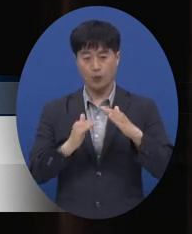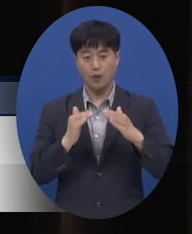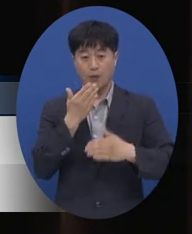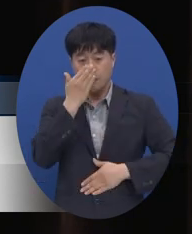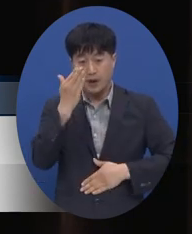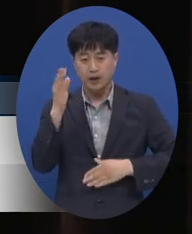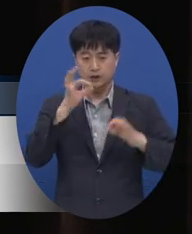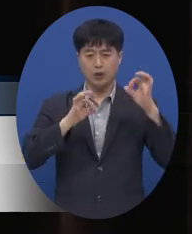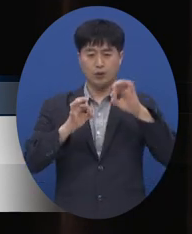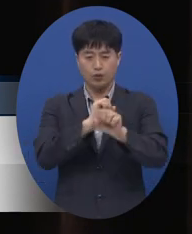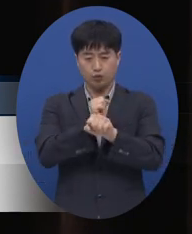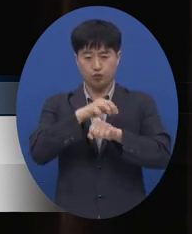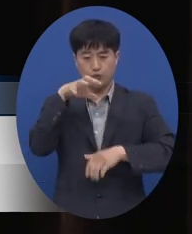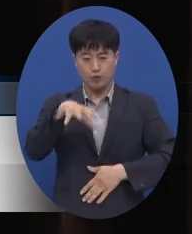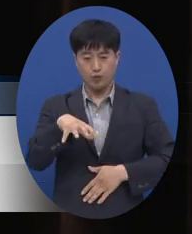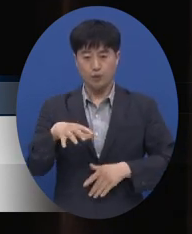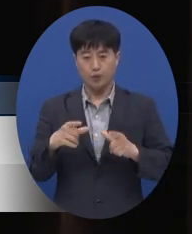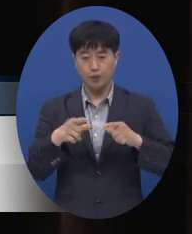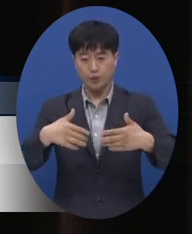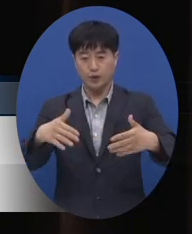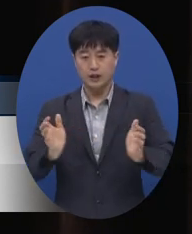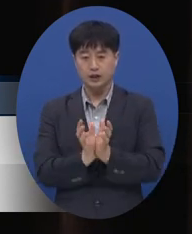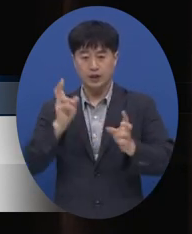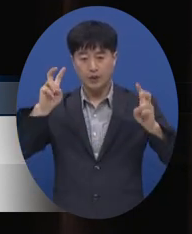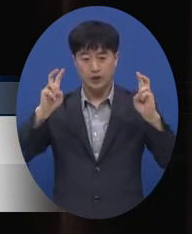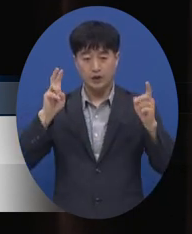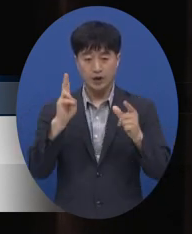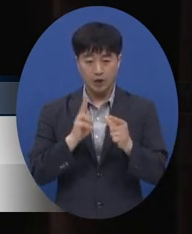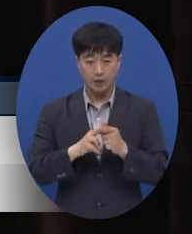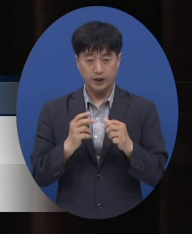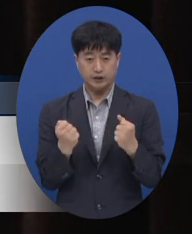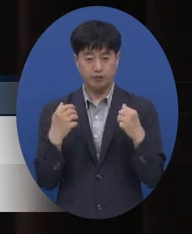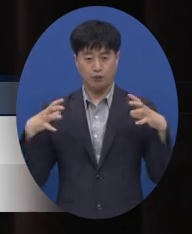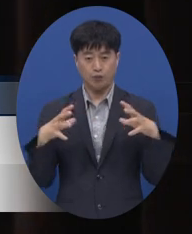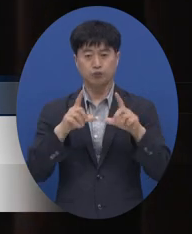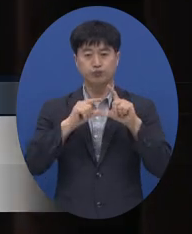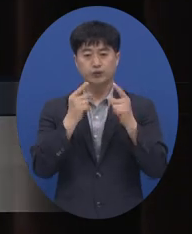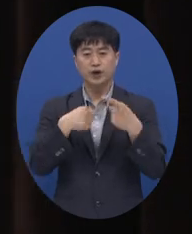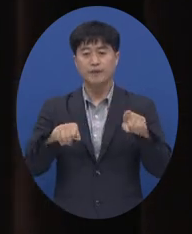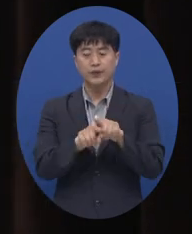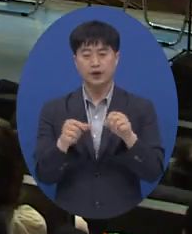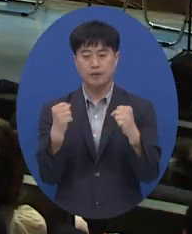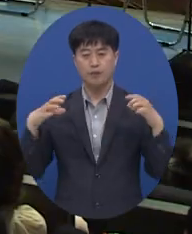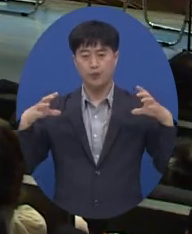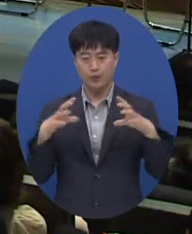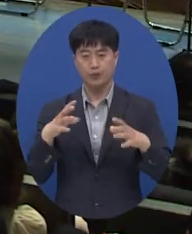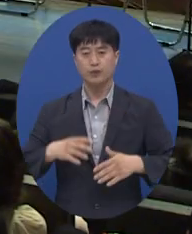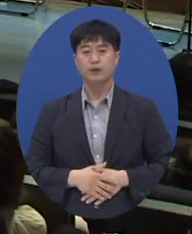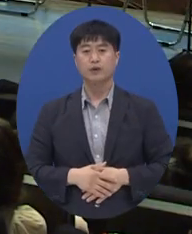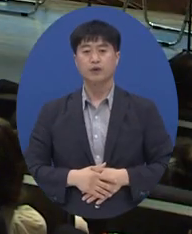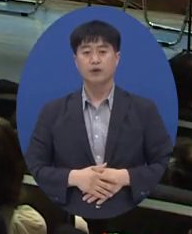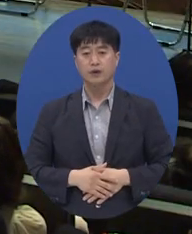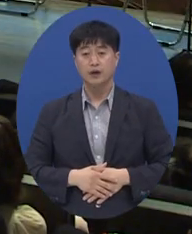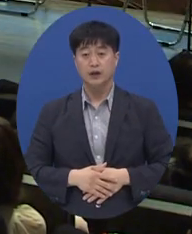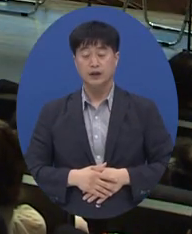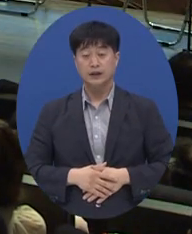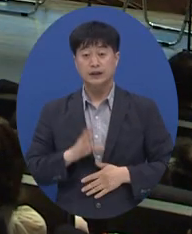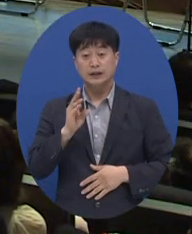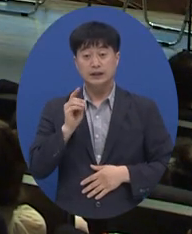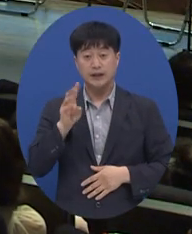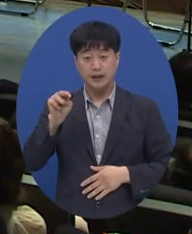찾아보고 또 연구기관들, 민간단체, 기업들과 협력할 수 있는 부분들을 같이 협력해 나가고 DMZ